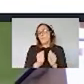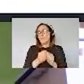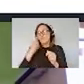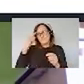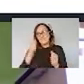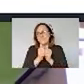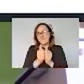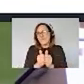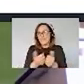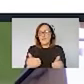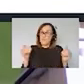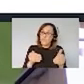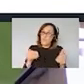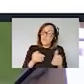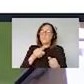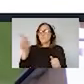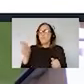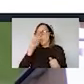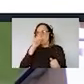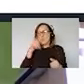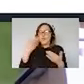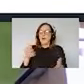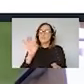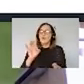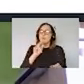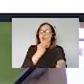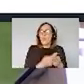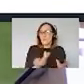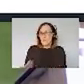jest działanie, ale też dać ludziom szansę na wypowiedź,